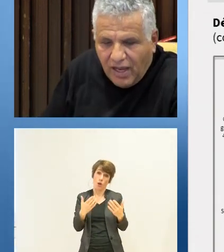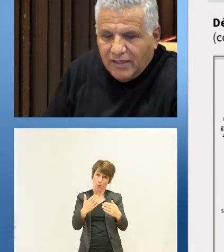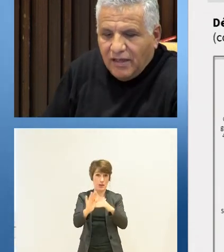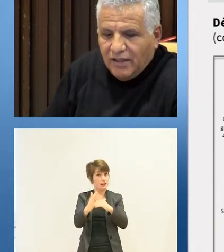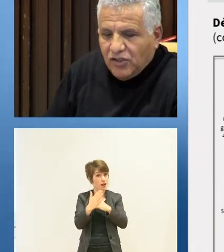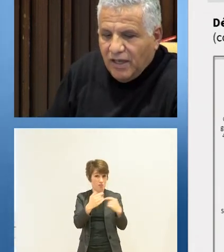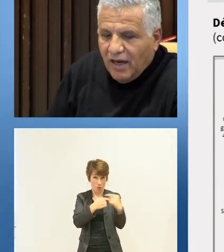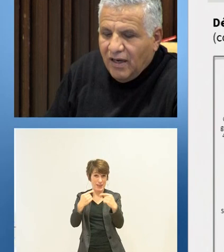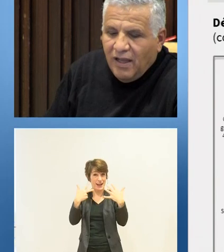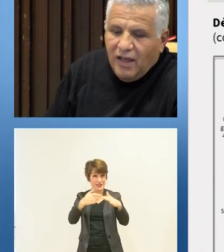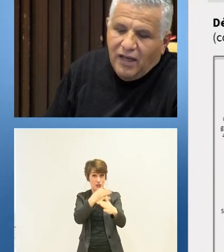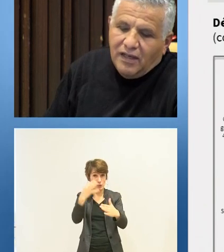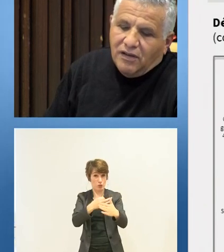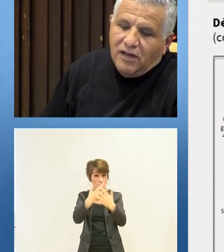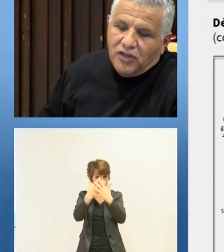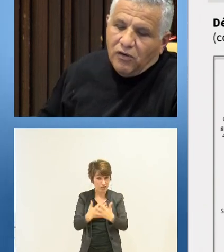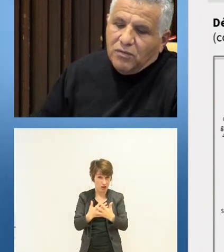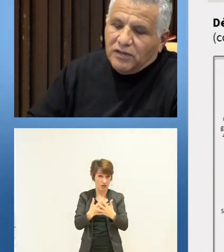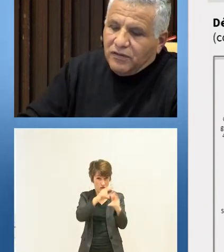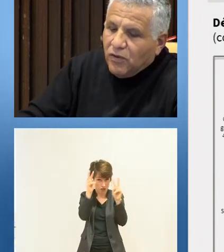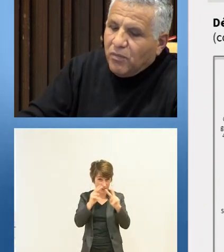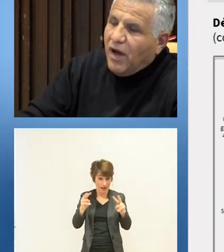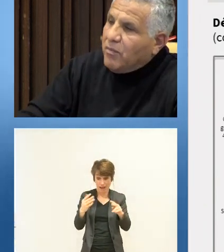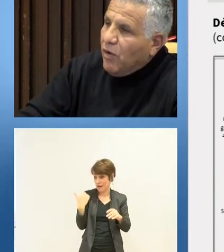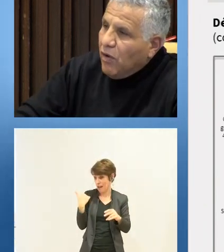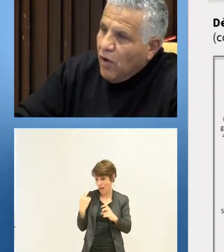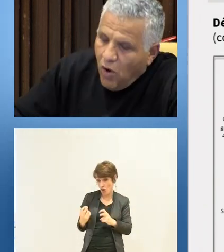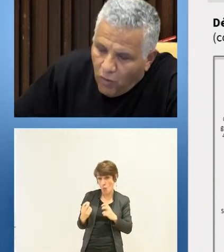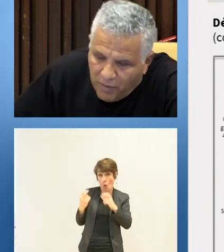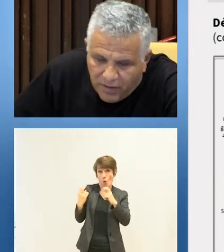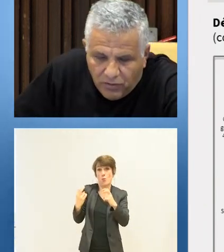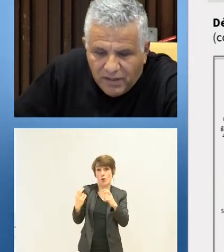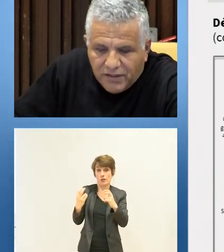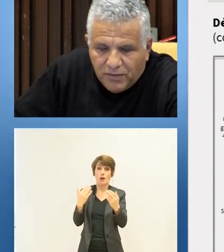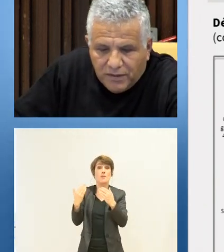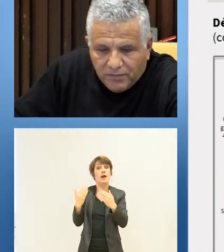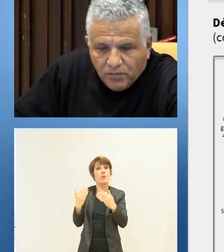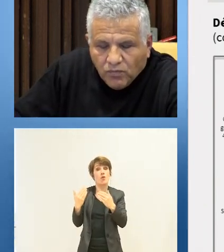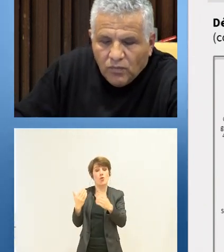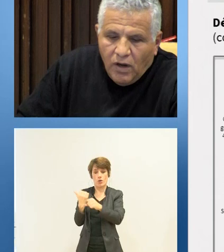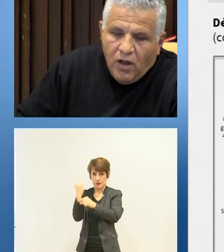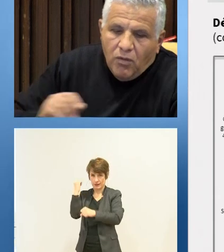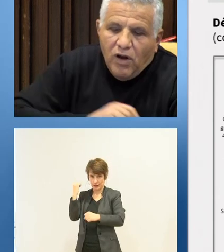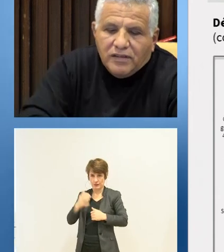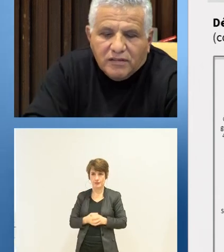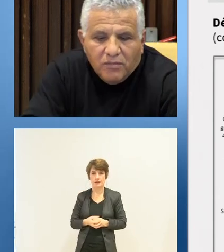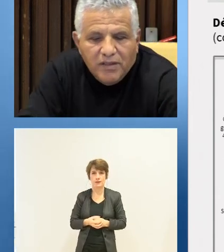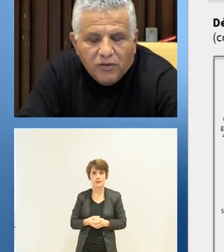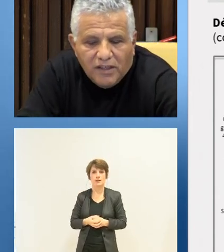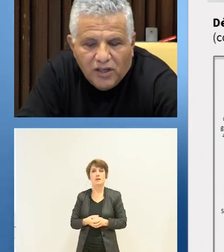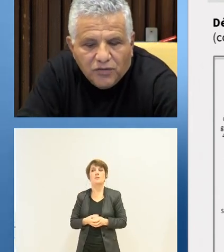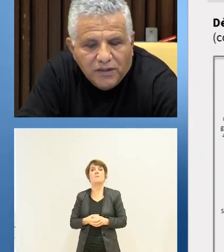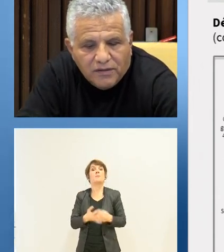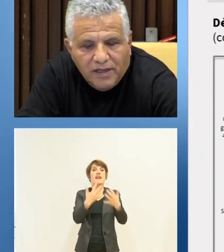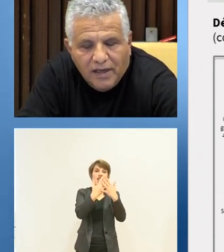charges à caractère général et il est en légère augmentation par rapport au bp 2010 8 - 500 milles